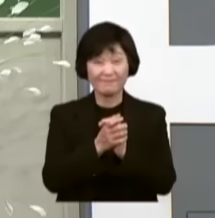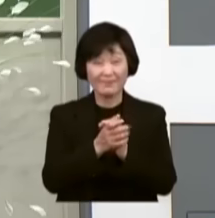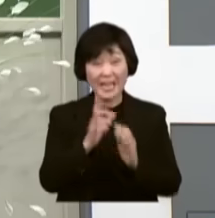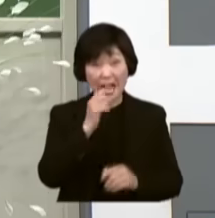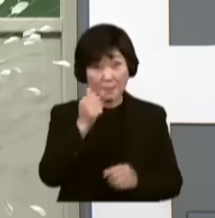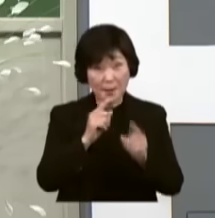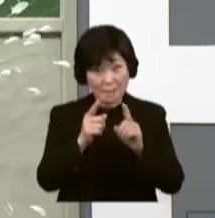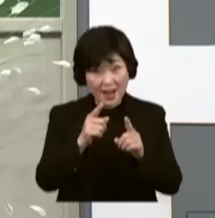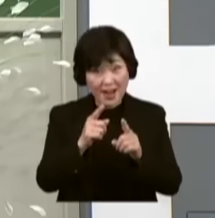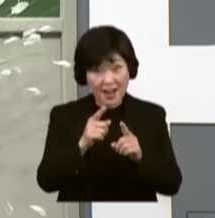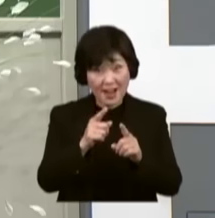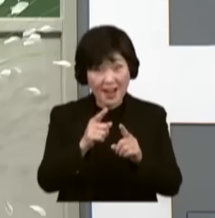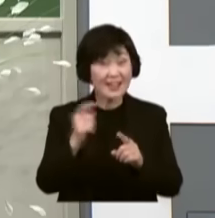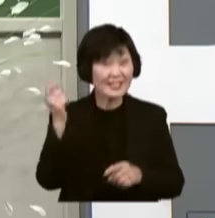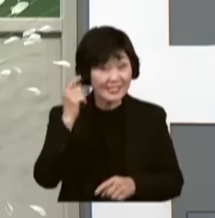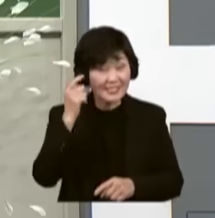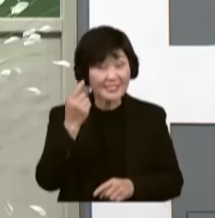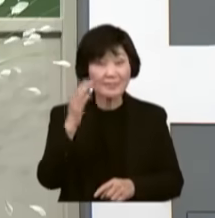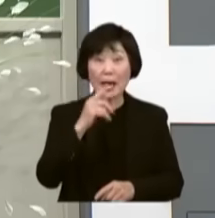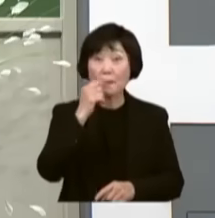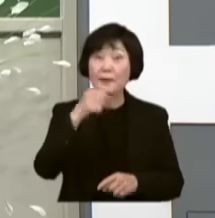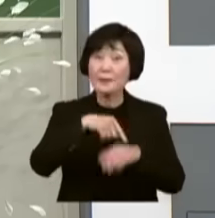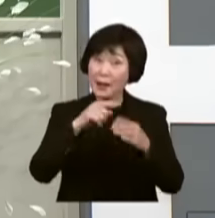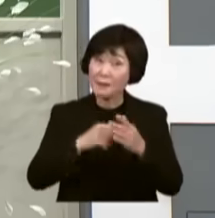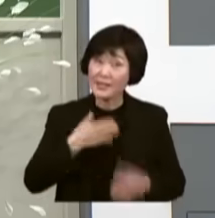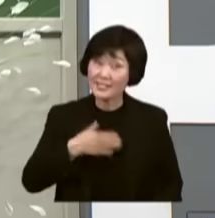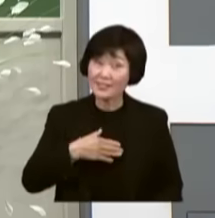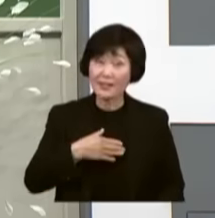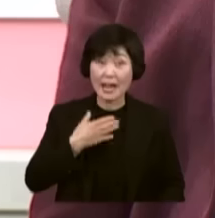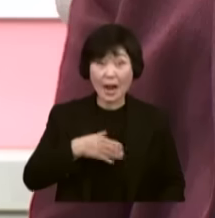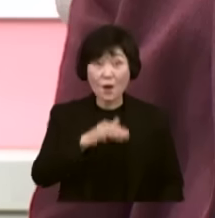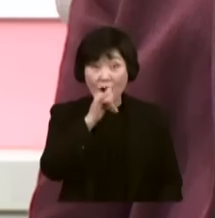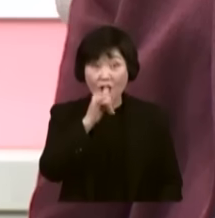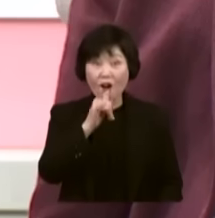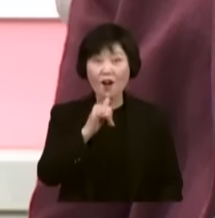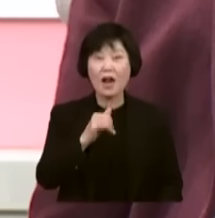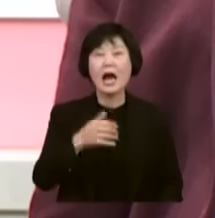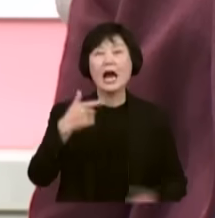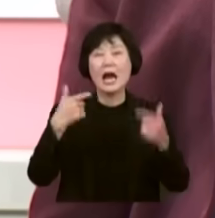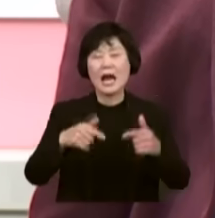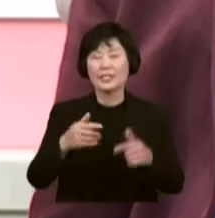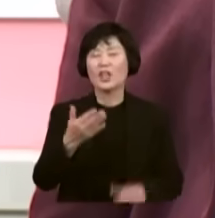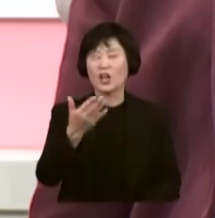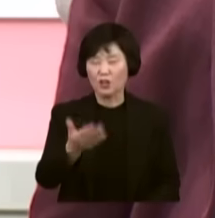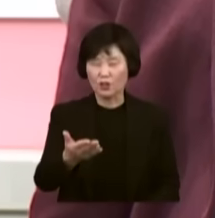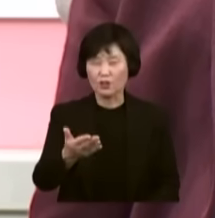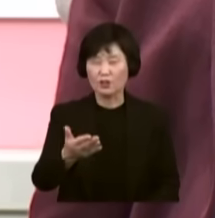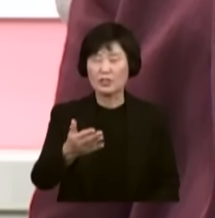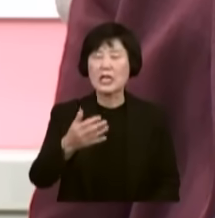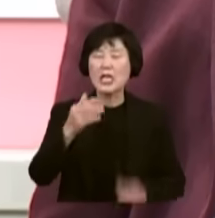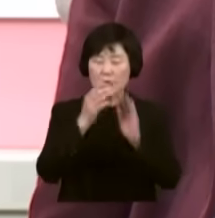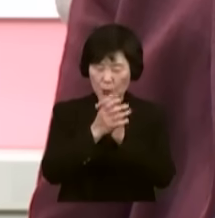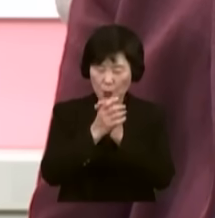마음은 이해가 되잖아요, 그죠? 네. 그리고 이제 태어났단 말이에요. 그거 알고 있었어요? 너는 기도로 태어난 딸이야.